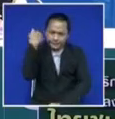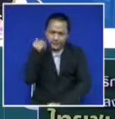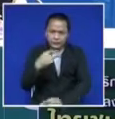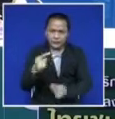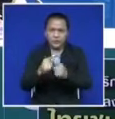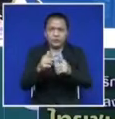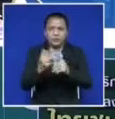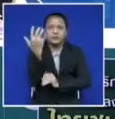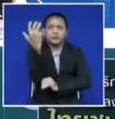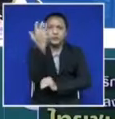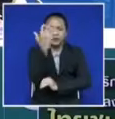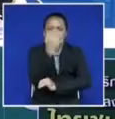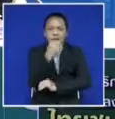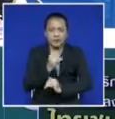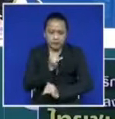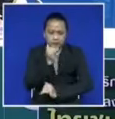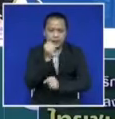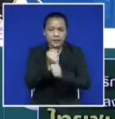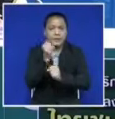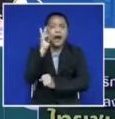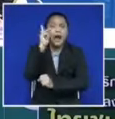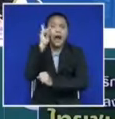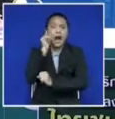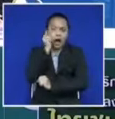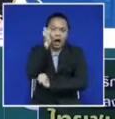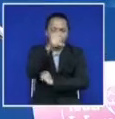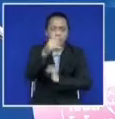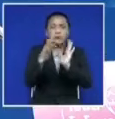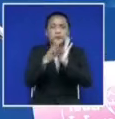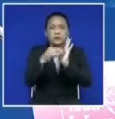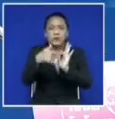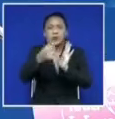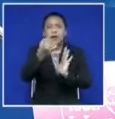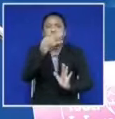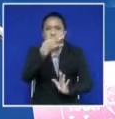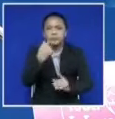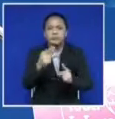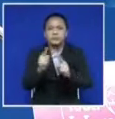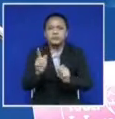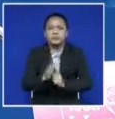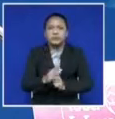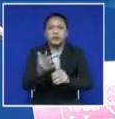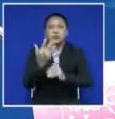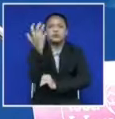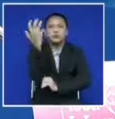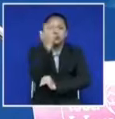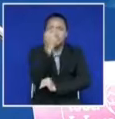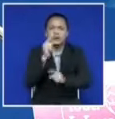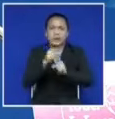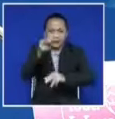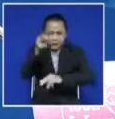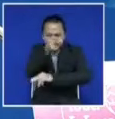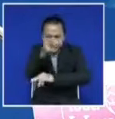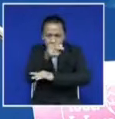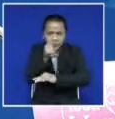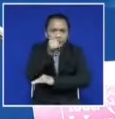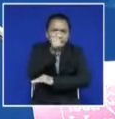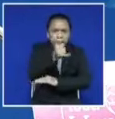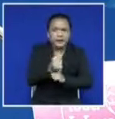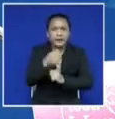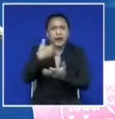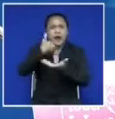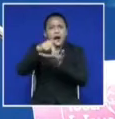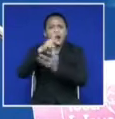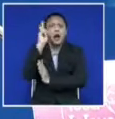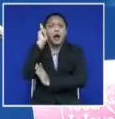พาะพี่น้องสื่อมวลชนที่ลงไปทำข่าวที่จังหวัดสมุทรสาครรวมถึงพี่น้องสื่อมวลชนบางคนที่ไปรายง